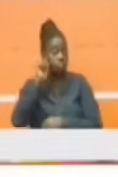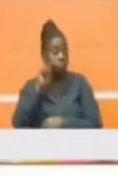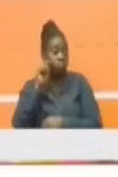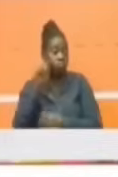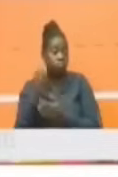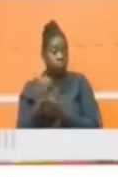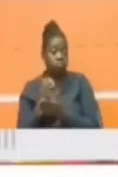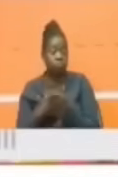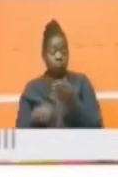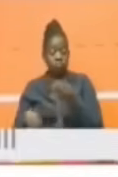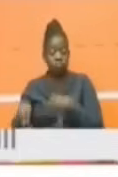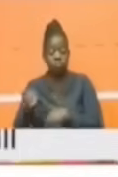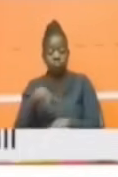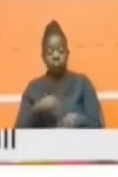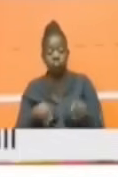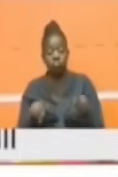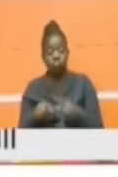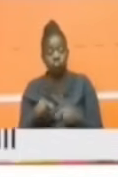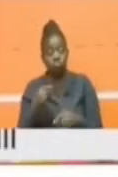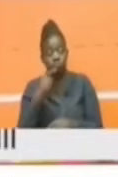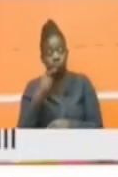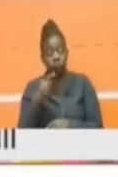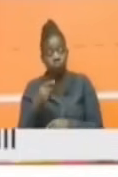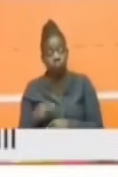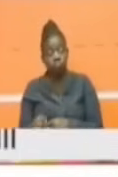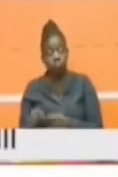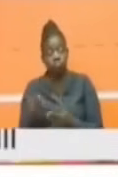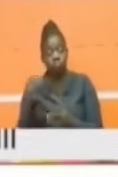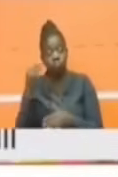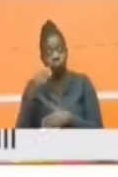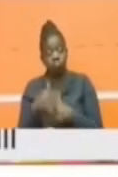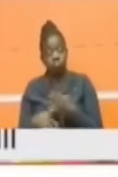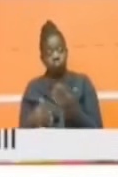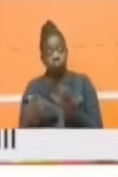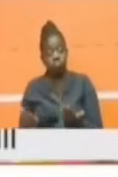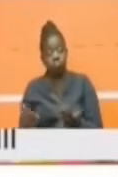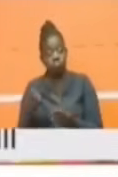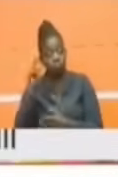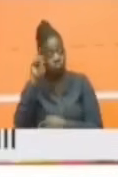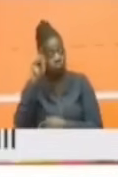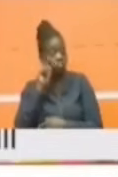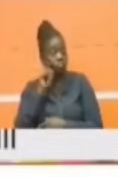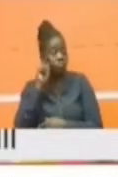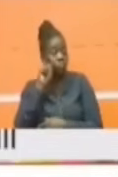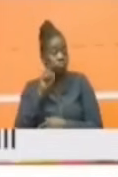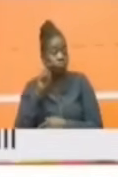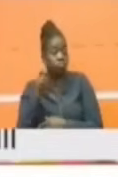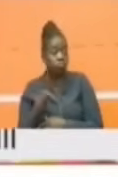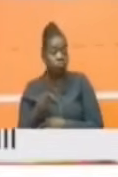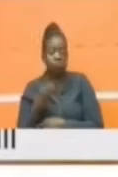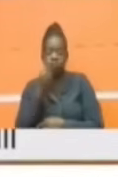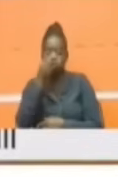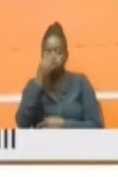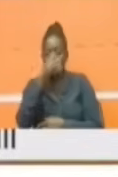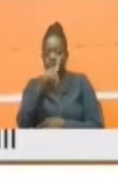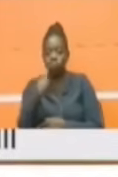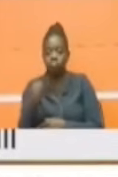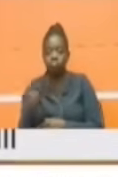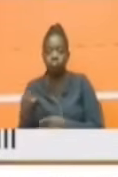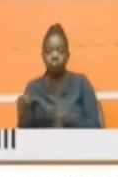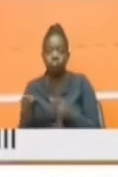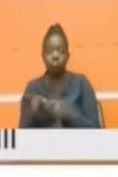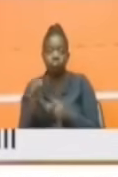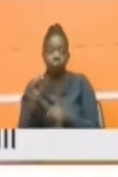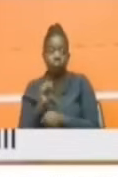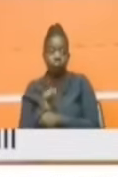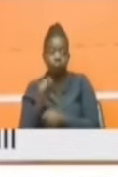otabula butabuzi ng'era nga bwe nabagamba nti ekitunda after shave kwe kubanga ewunya bulungi nnyo ate ng'ekola